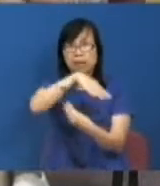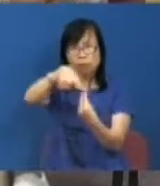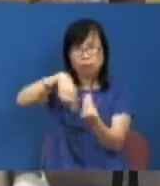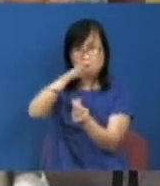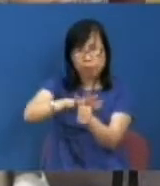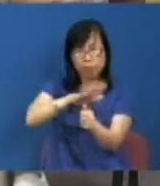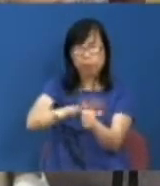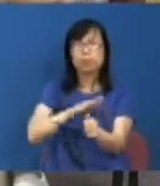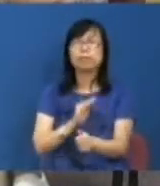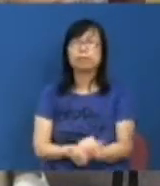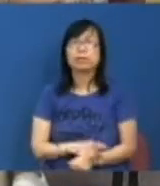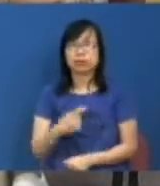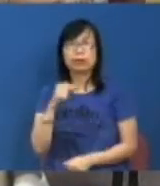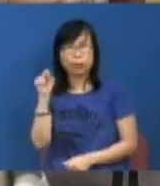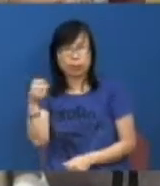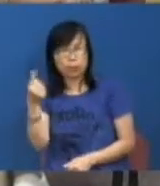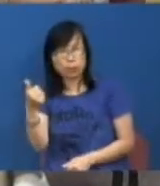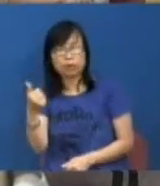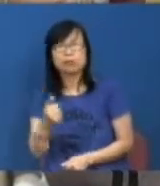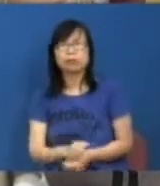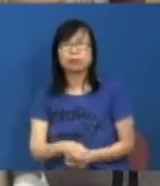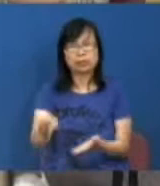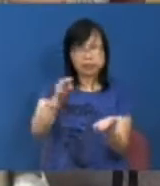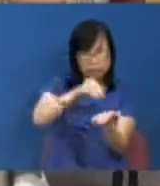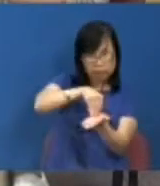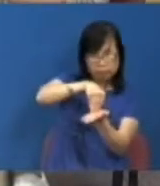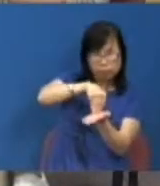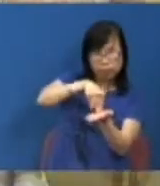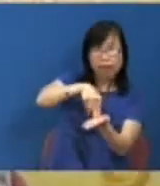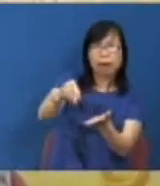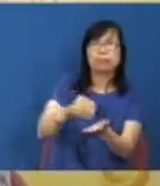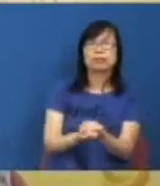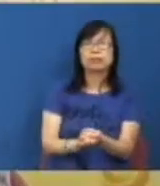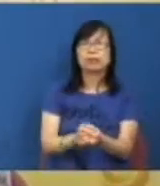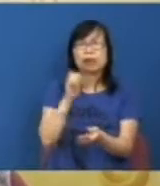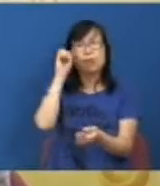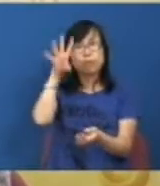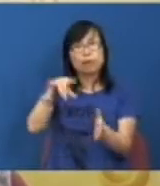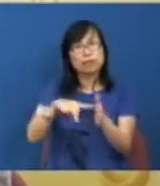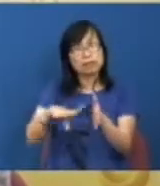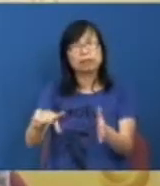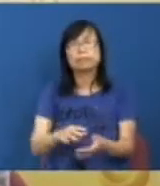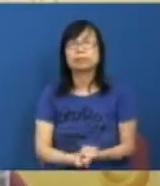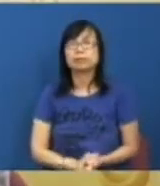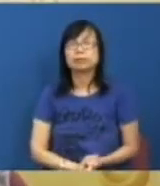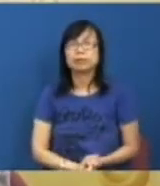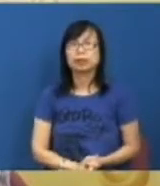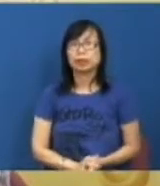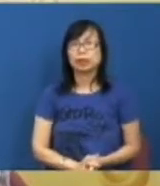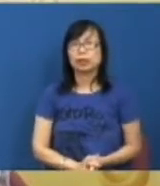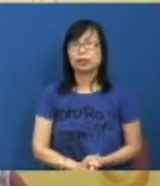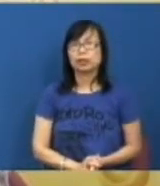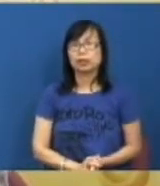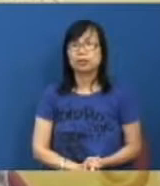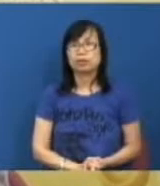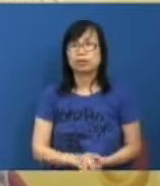題，其實會好咗嘅，好過我哋可能獨立地發電。咁但係你話再長遠啲嚟睇嘅時候，即